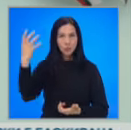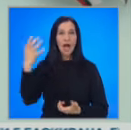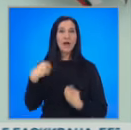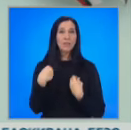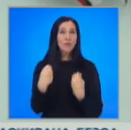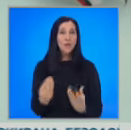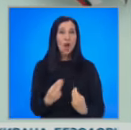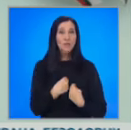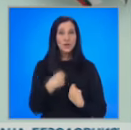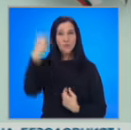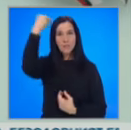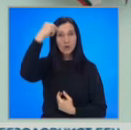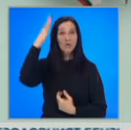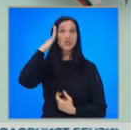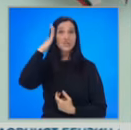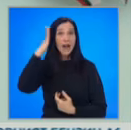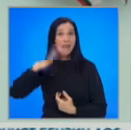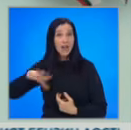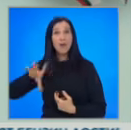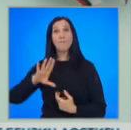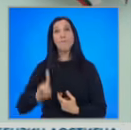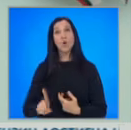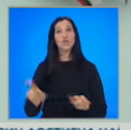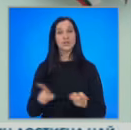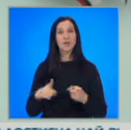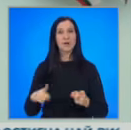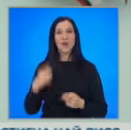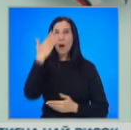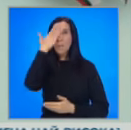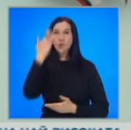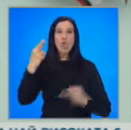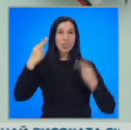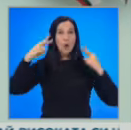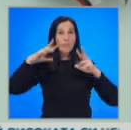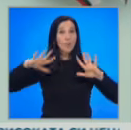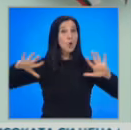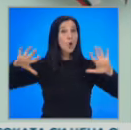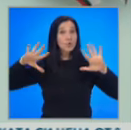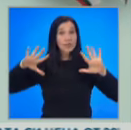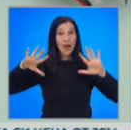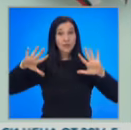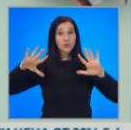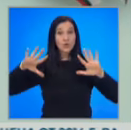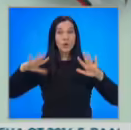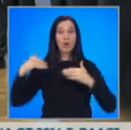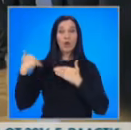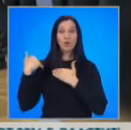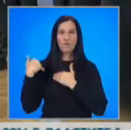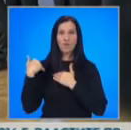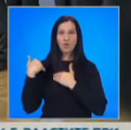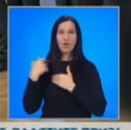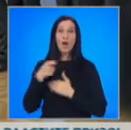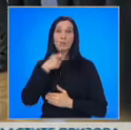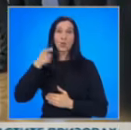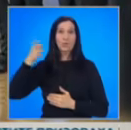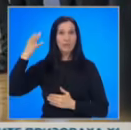на българите, че страната може да се управлява почтено, прозрачно и отговорно. По